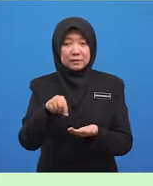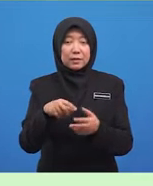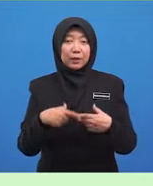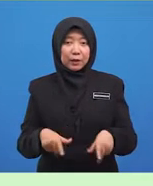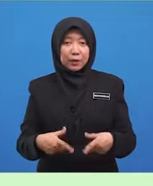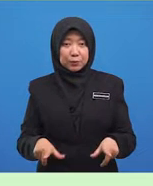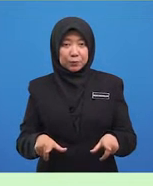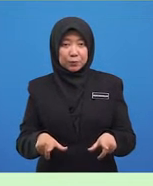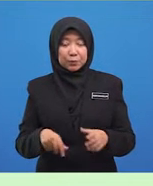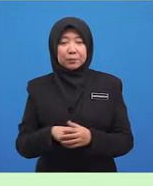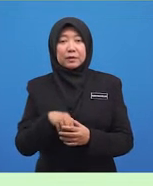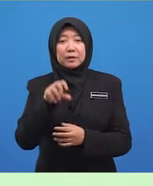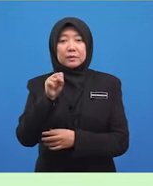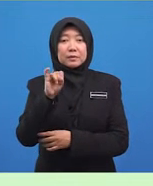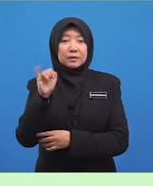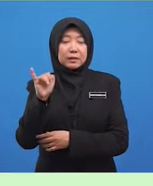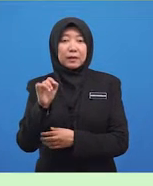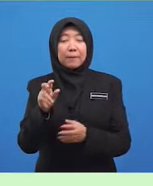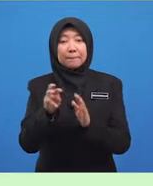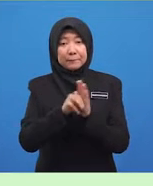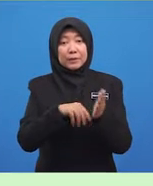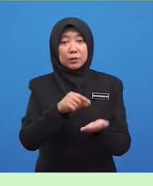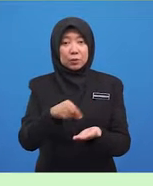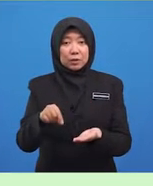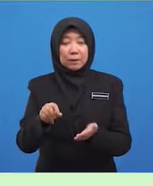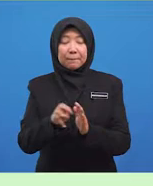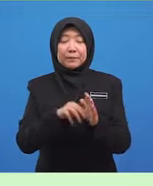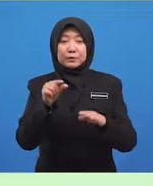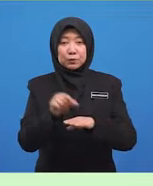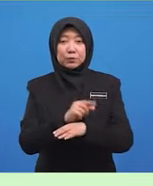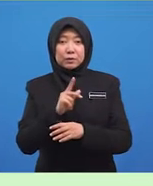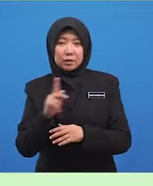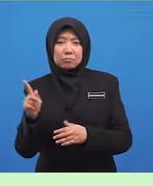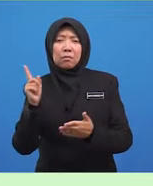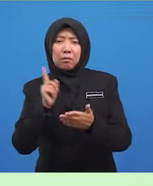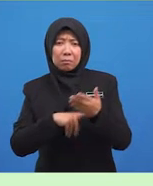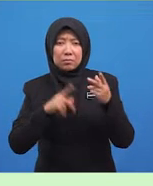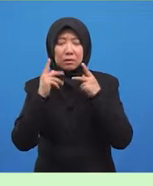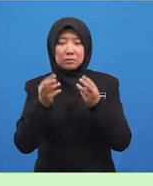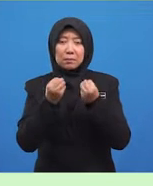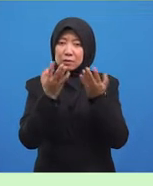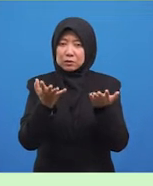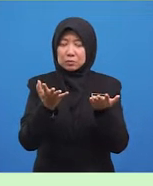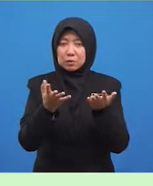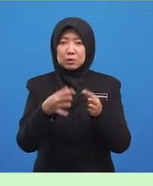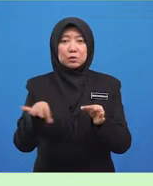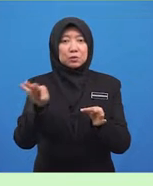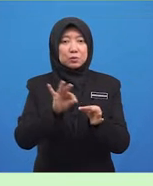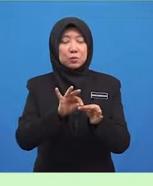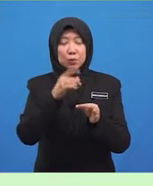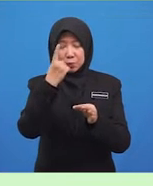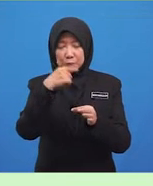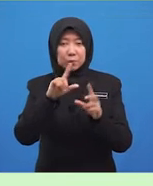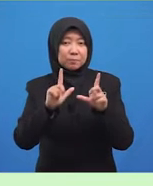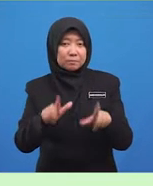pensel kayu. Siti menulis menggunakan. Apakah kata majmuk yang sesuai